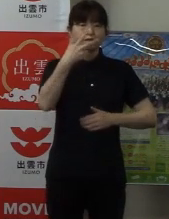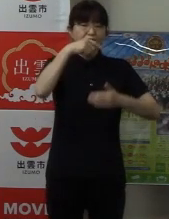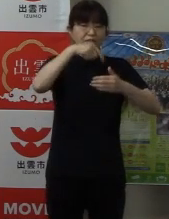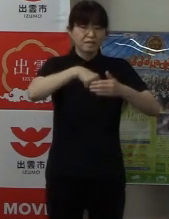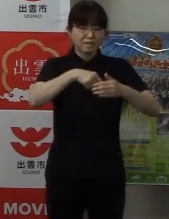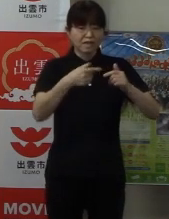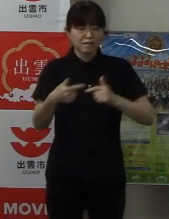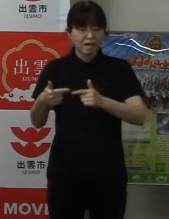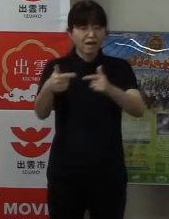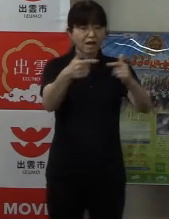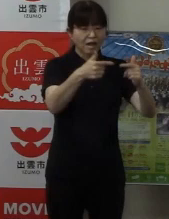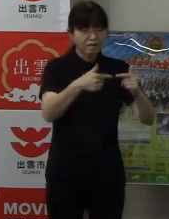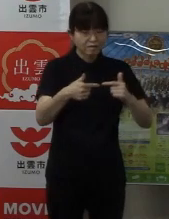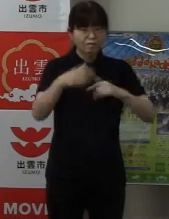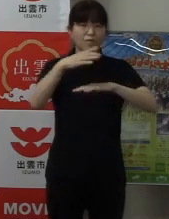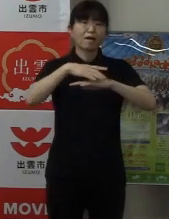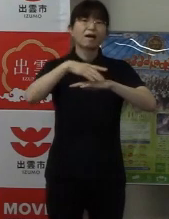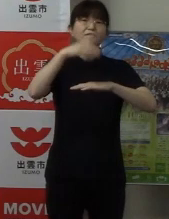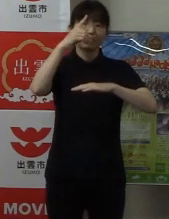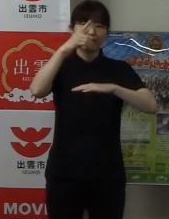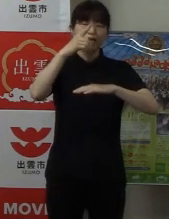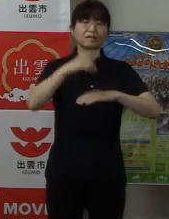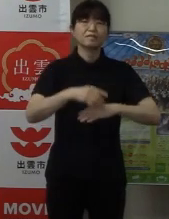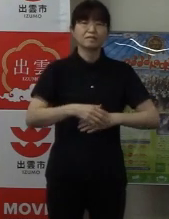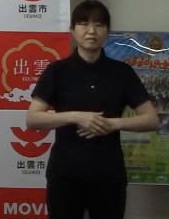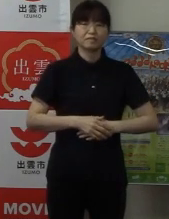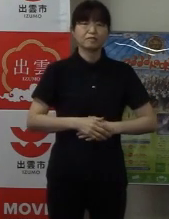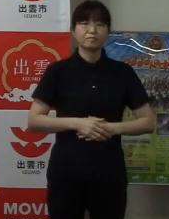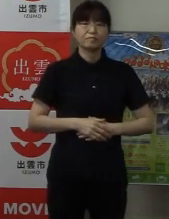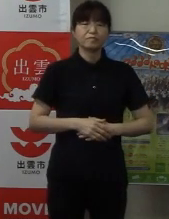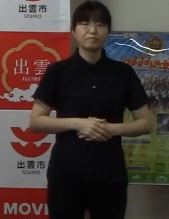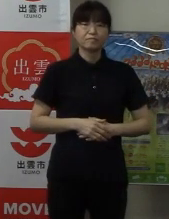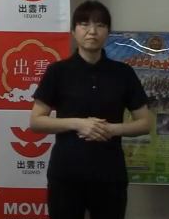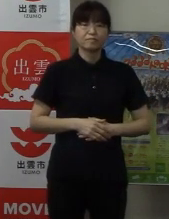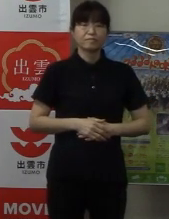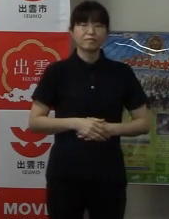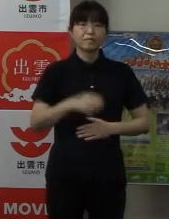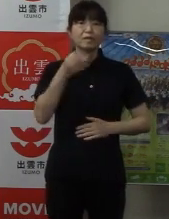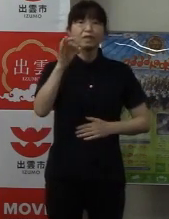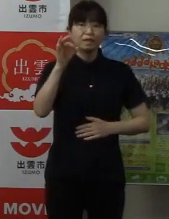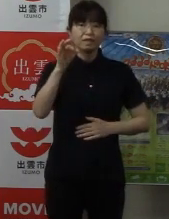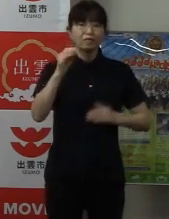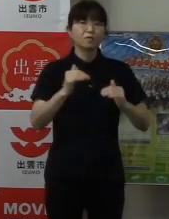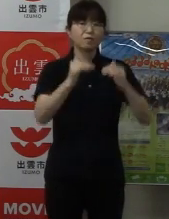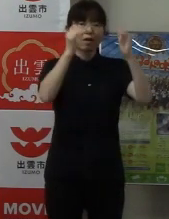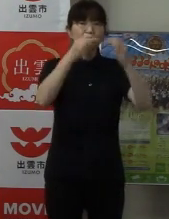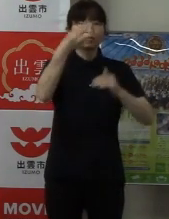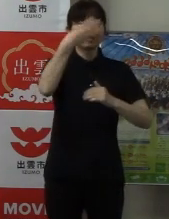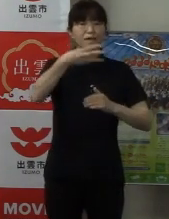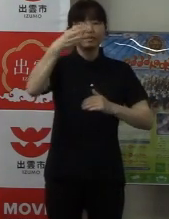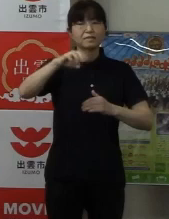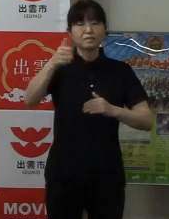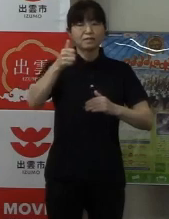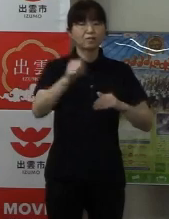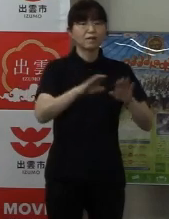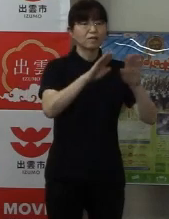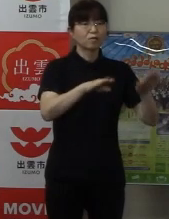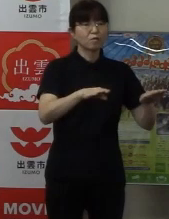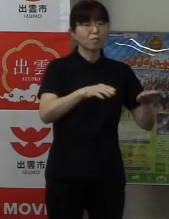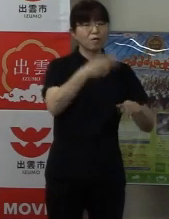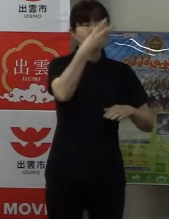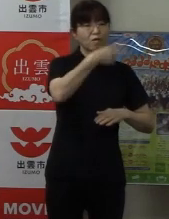するのは初めてだというものであります。料金の方は大人が3500円、子どもが2500